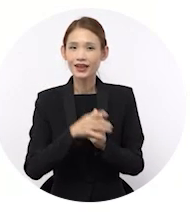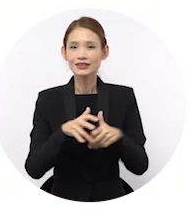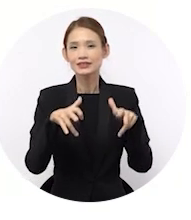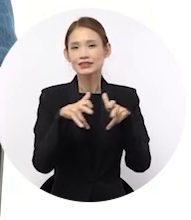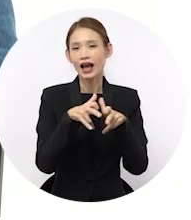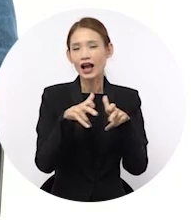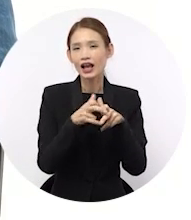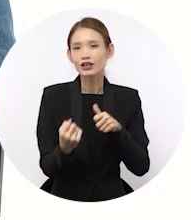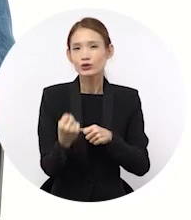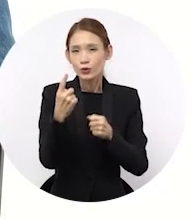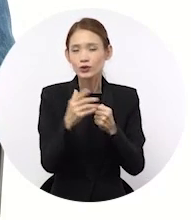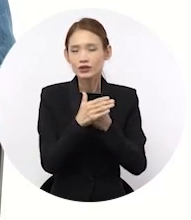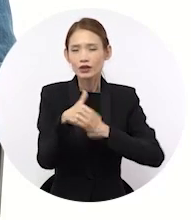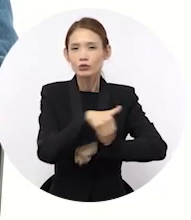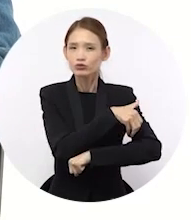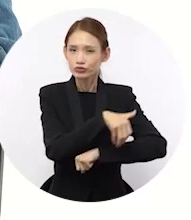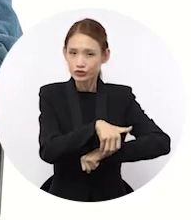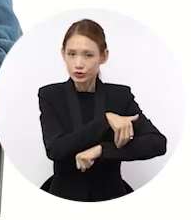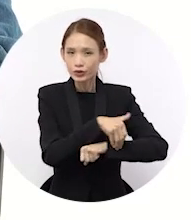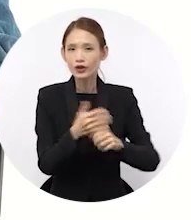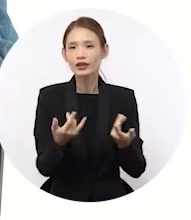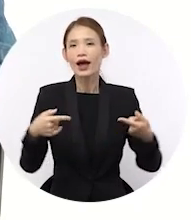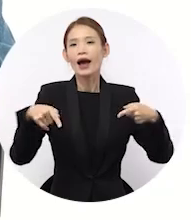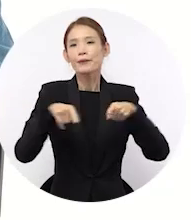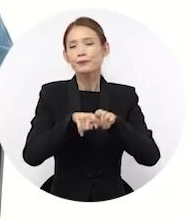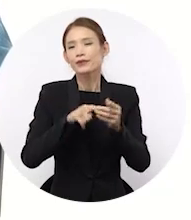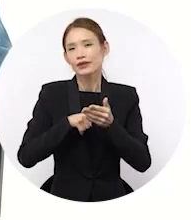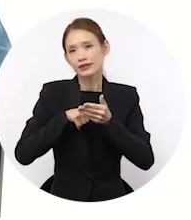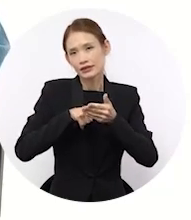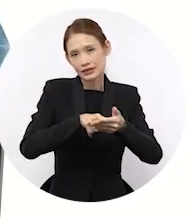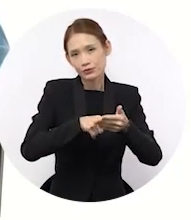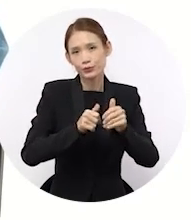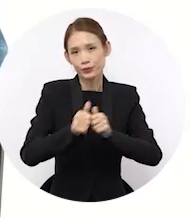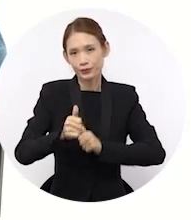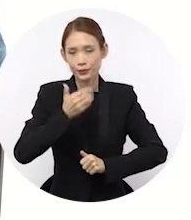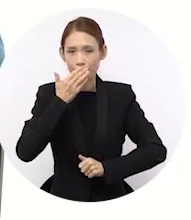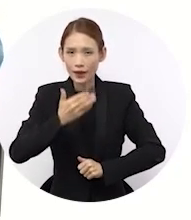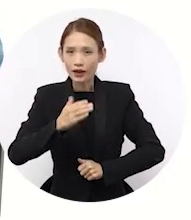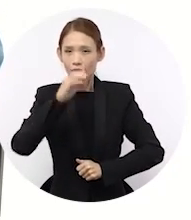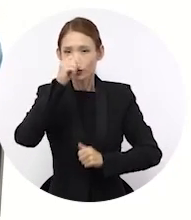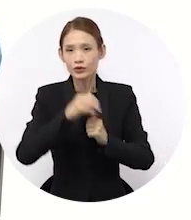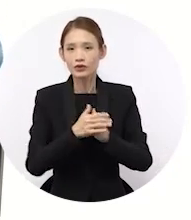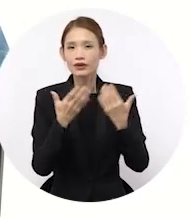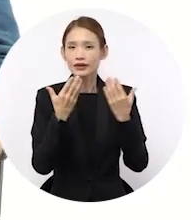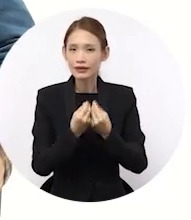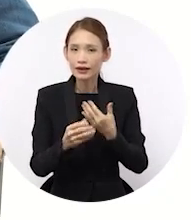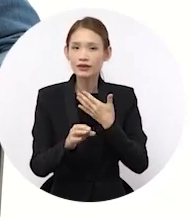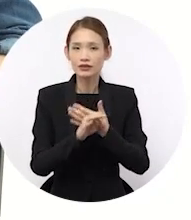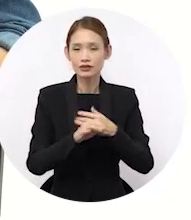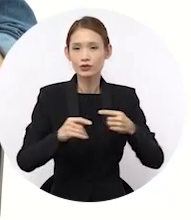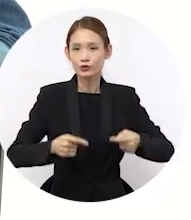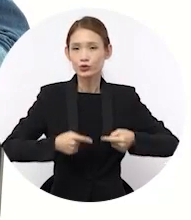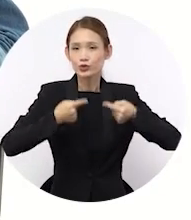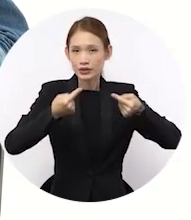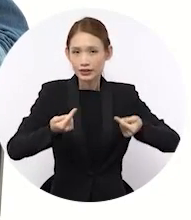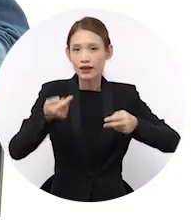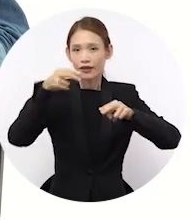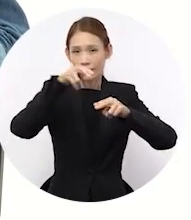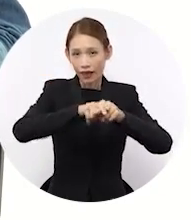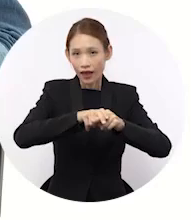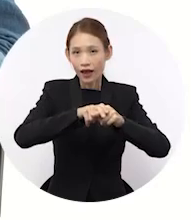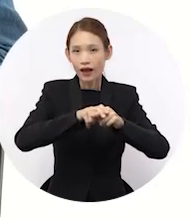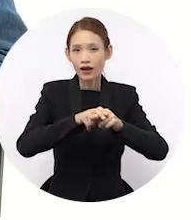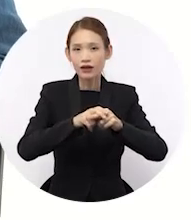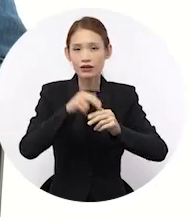단, 장애로 인해 발생하는 불편은 우리가 함께 극복을 해낼 수 있다면 좋겠는데요. 이를테면 휠체어를 타고